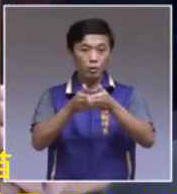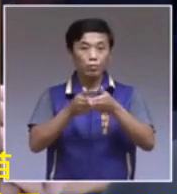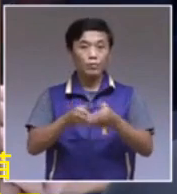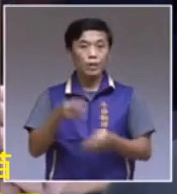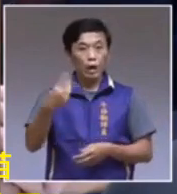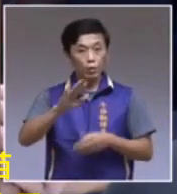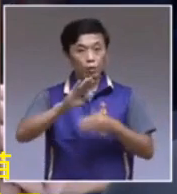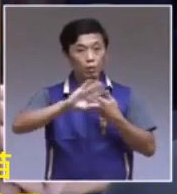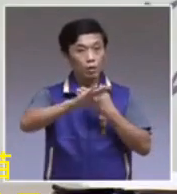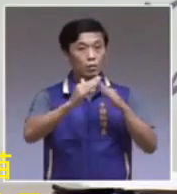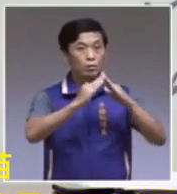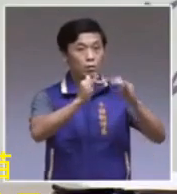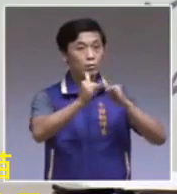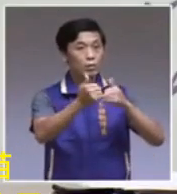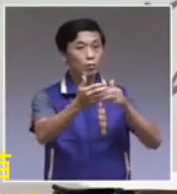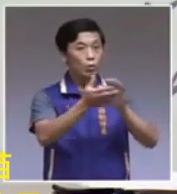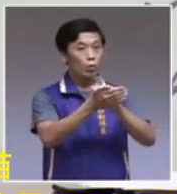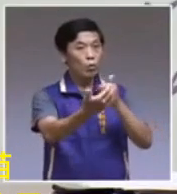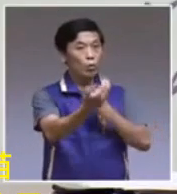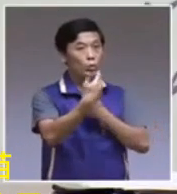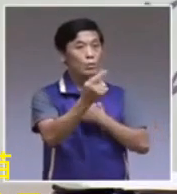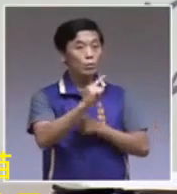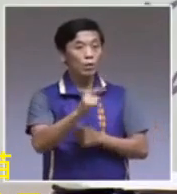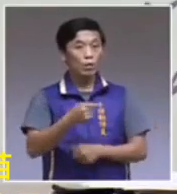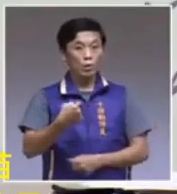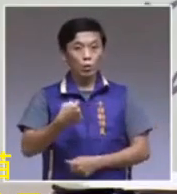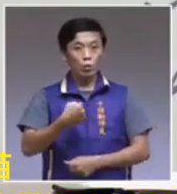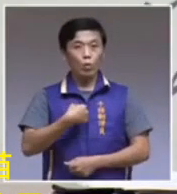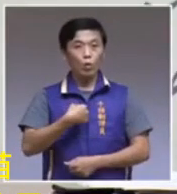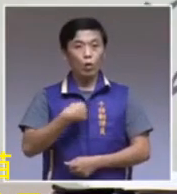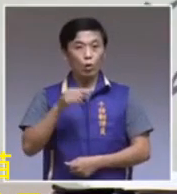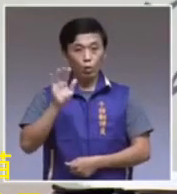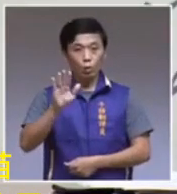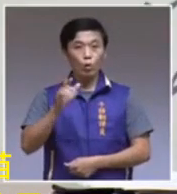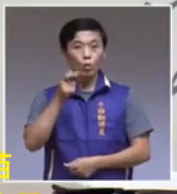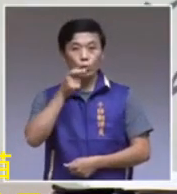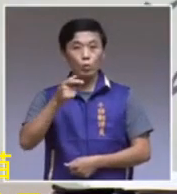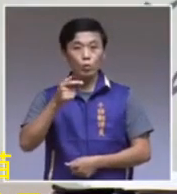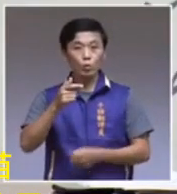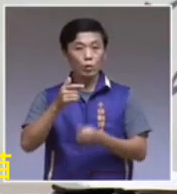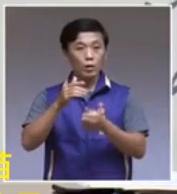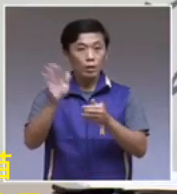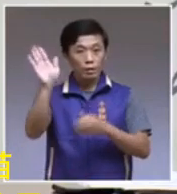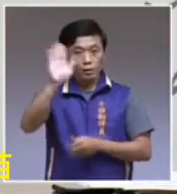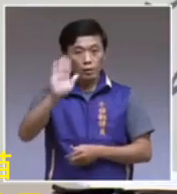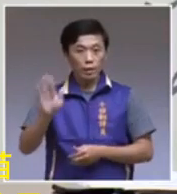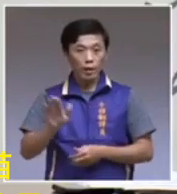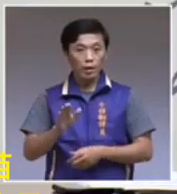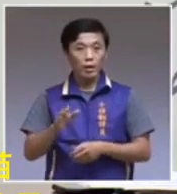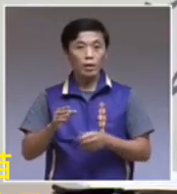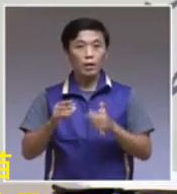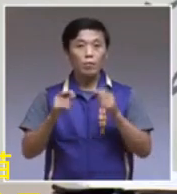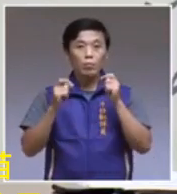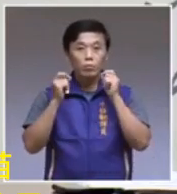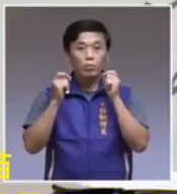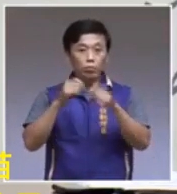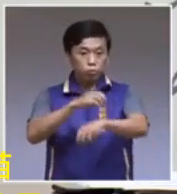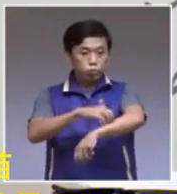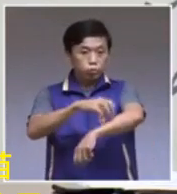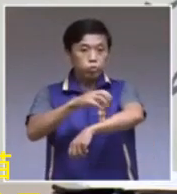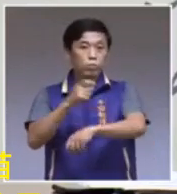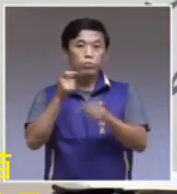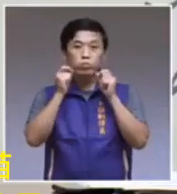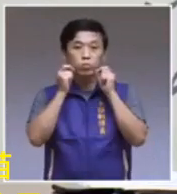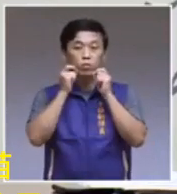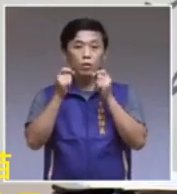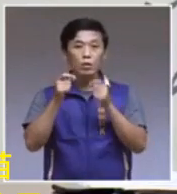市民朋友他在问说，哎，我有一些固态性的实质的肿瘤，上面叫做实